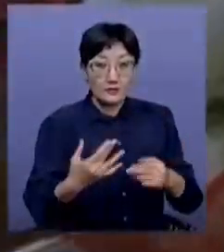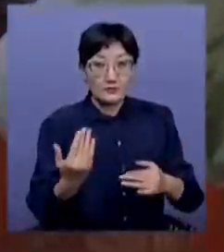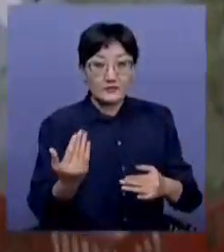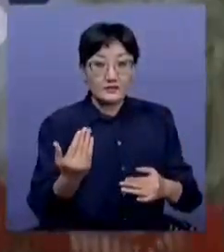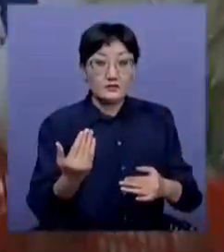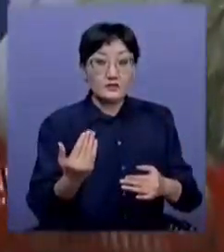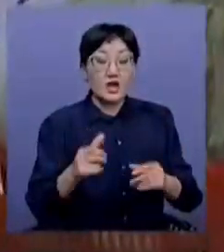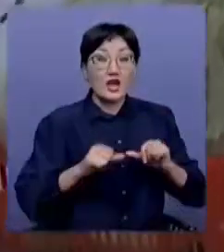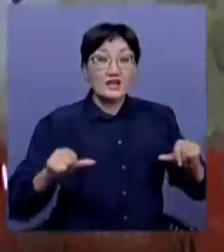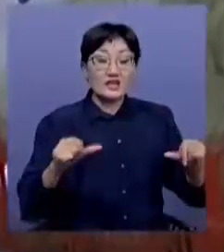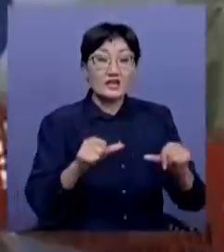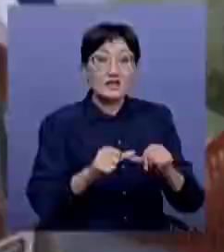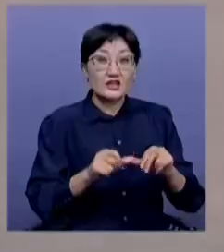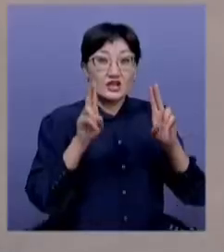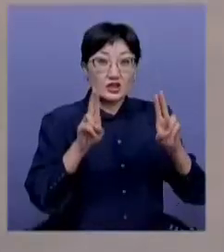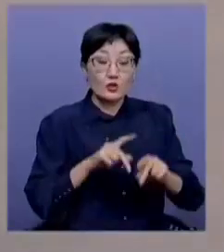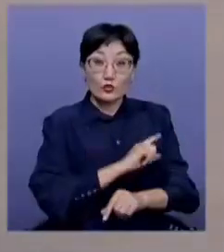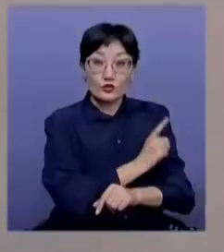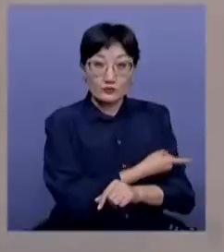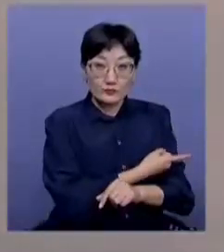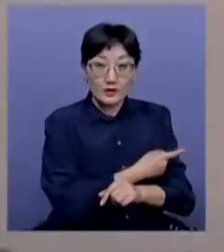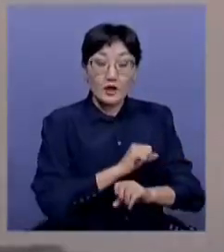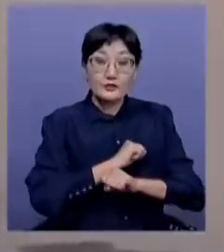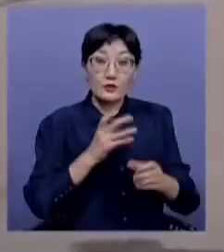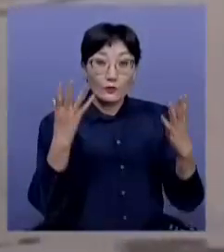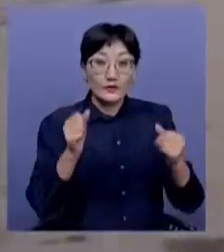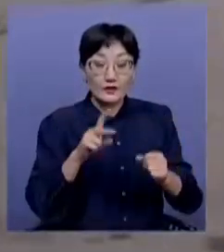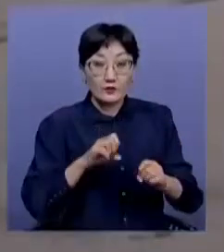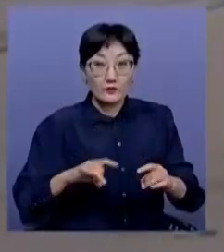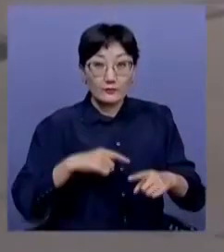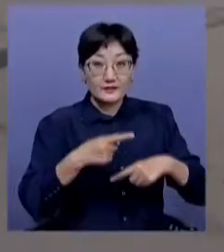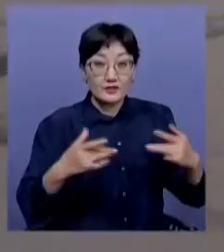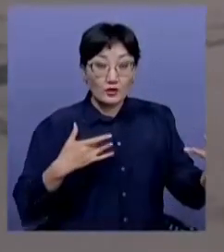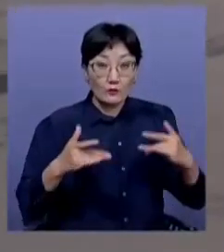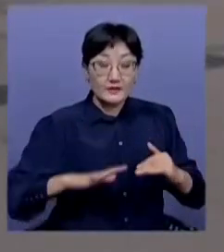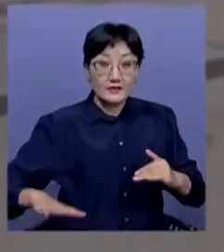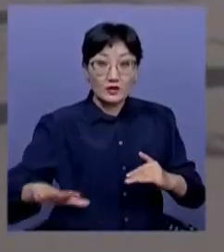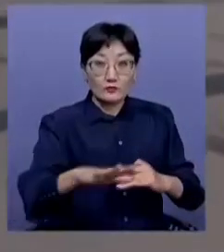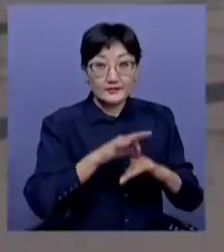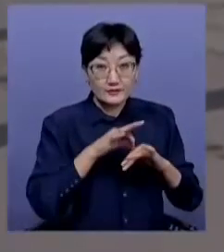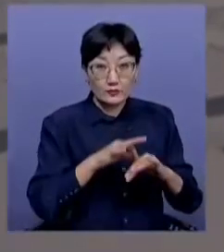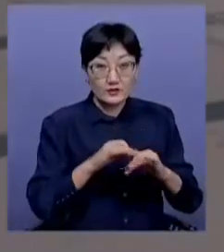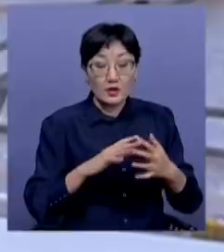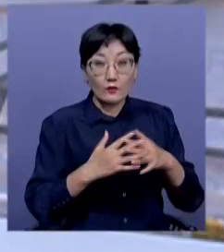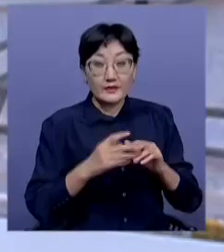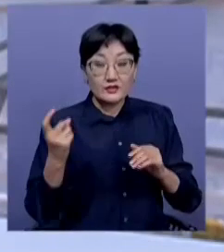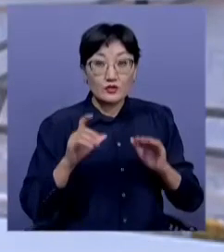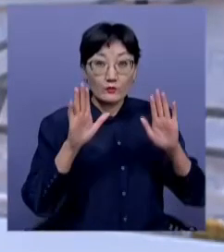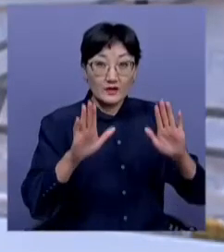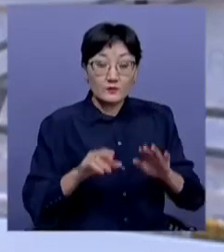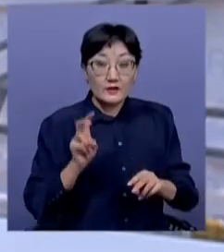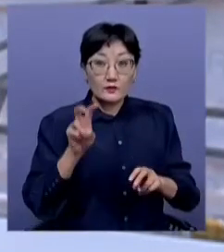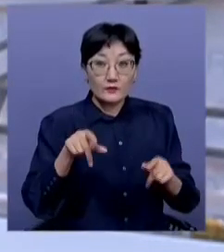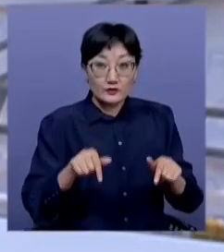маңырап, карантин шаралар күшейтілу жатыр. Мобильді топ демалыс күндері Алатау дәстүрлі театрының аумағында ұйымдастырылған ауыл шаруашылығы жәрменкесіне